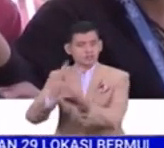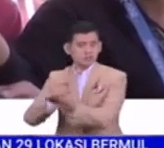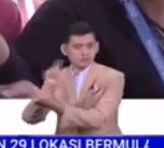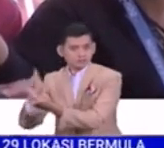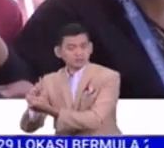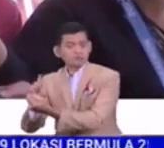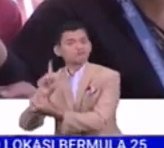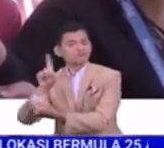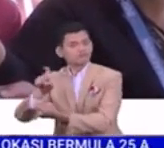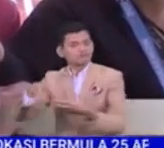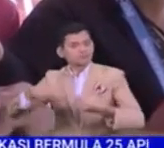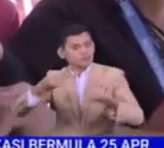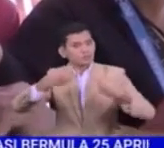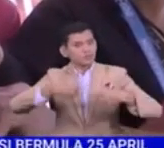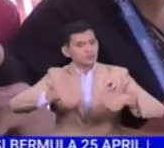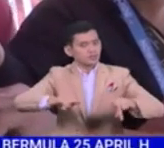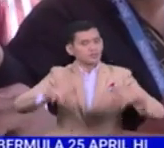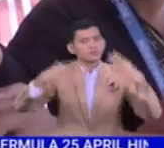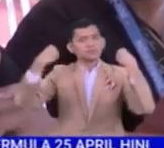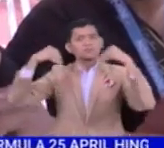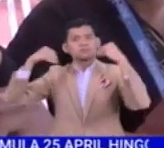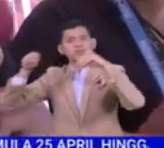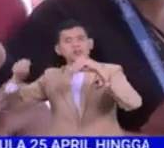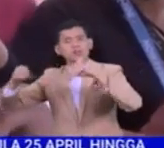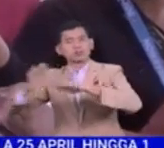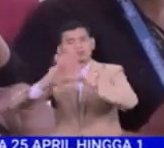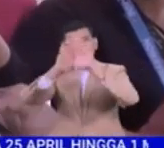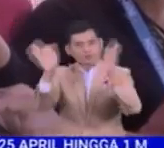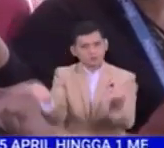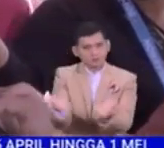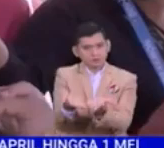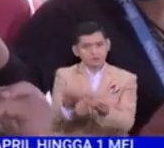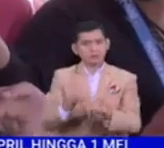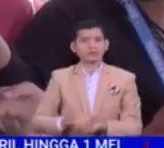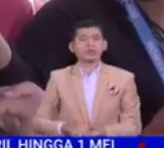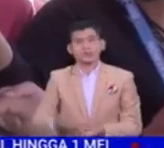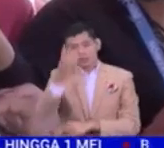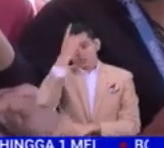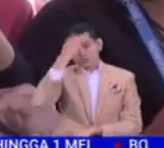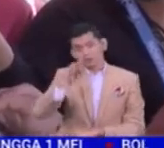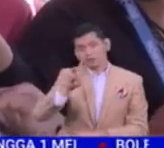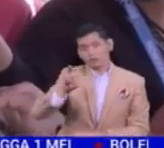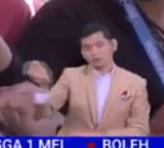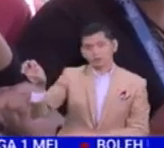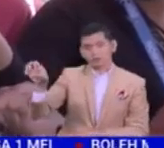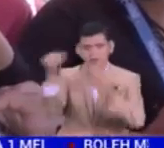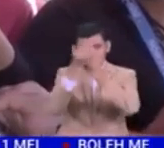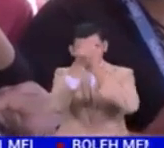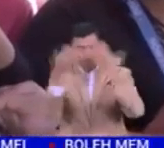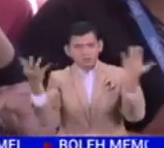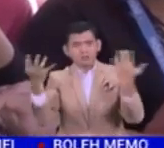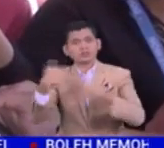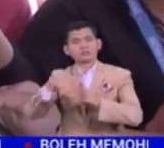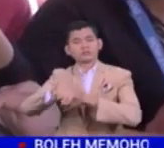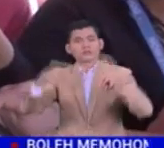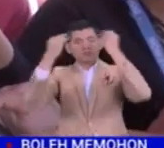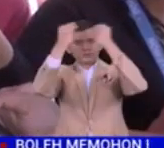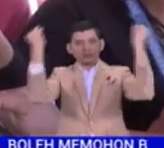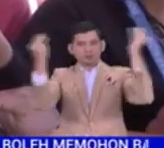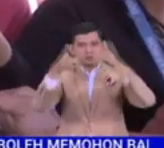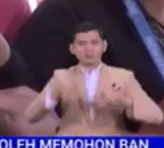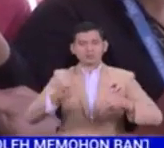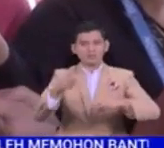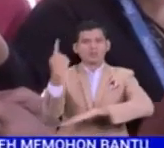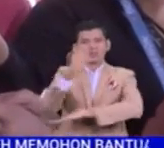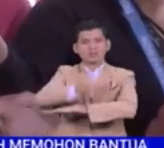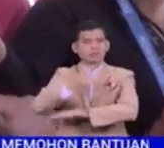boleh mengambil peluang pasaran yang lebih besar sekarang ini. Dato' Willy berkata demikian kepada pemberita selepas Majlis Pelancaran